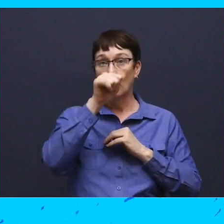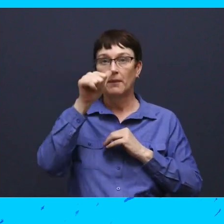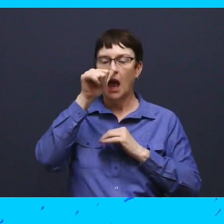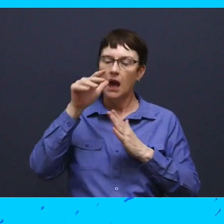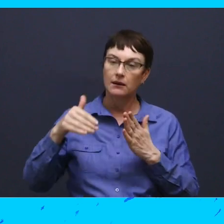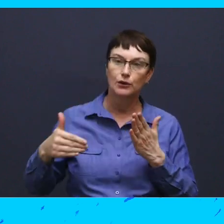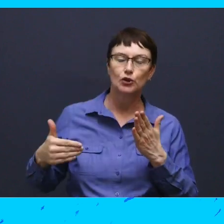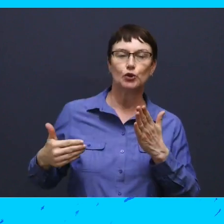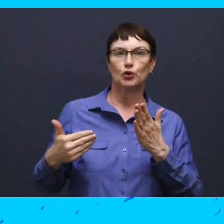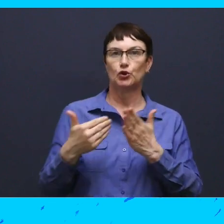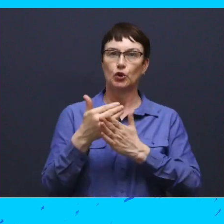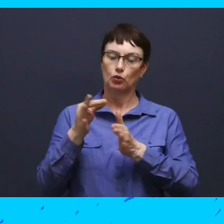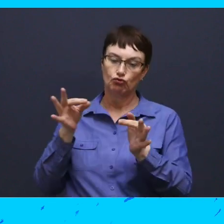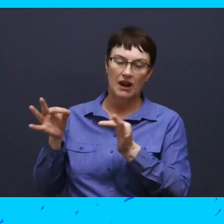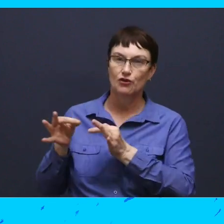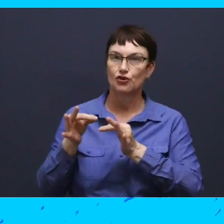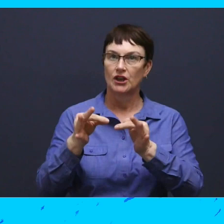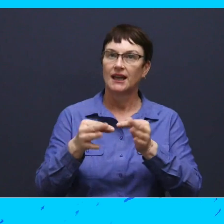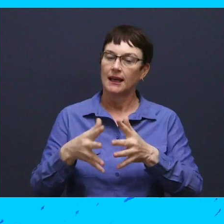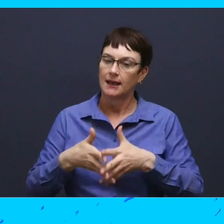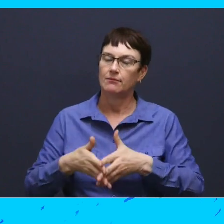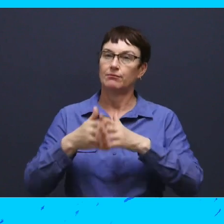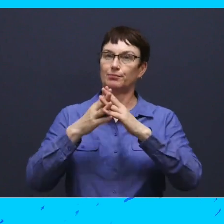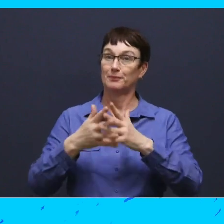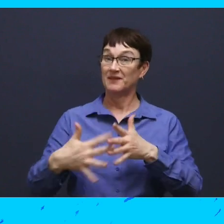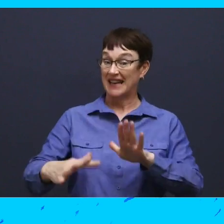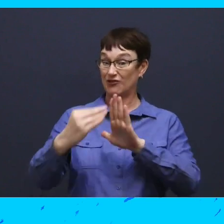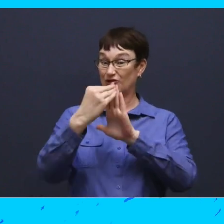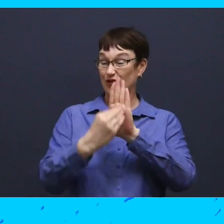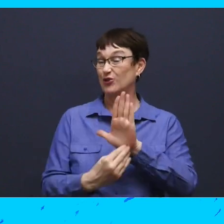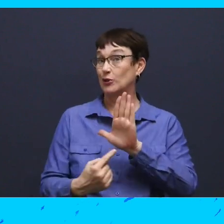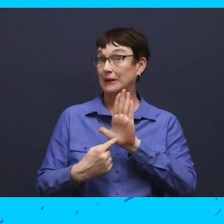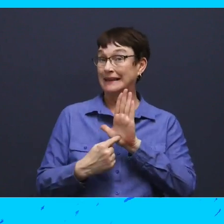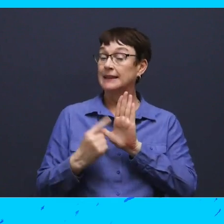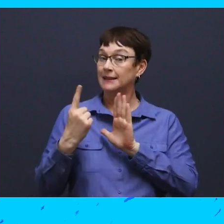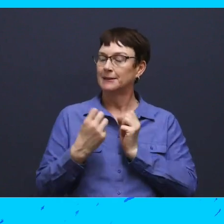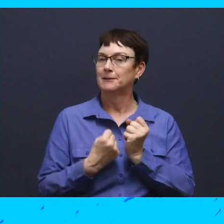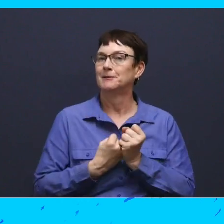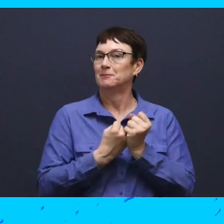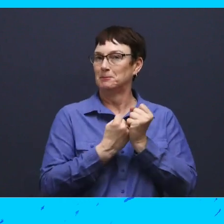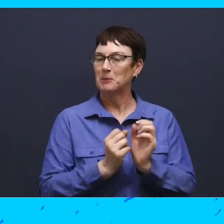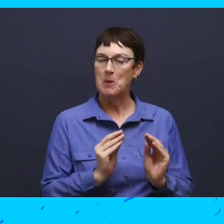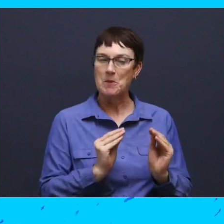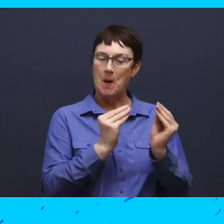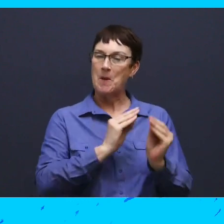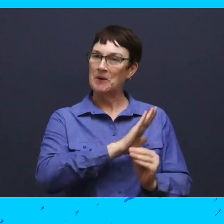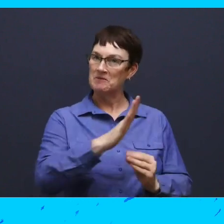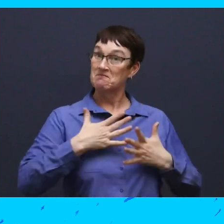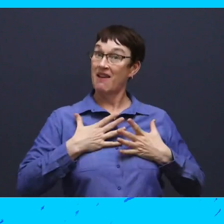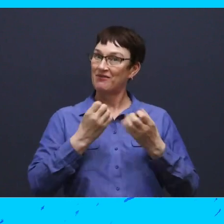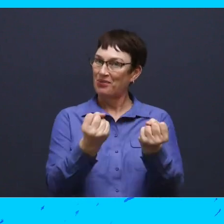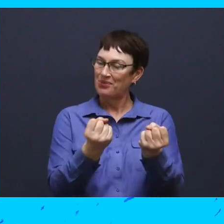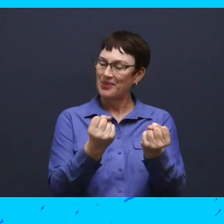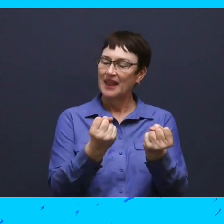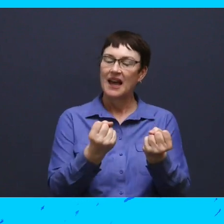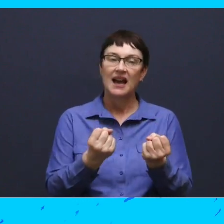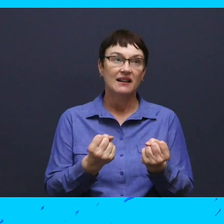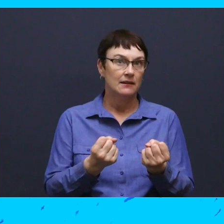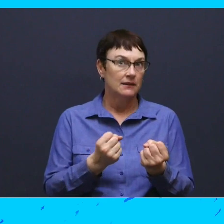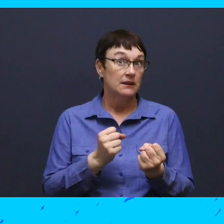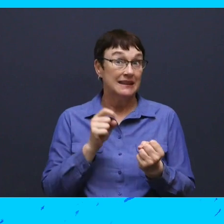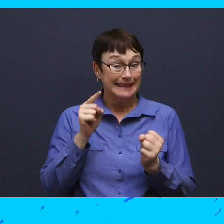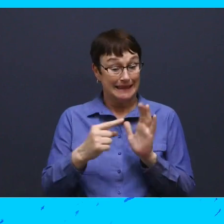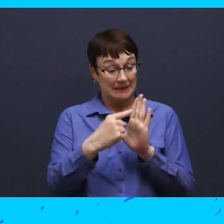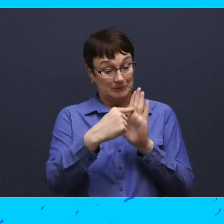avons. C'est très influentiel pour développer des stratégies pour